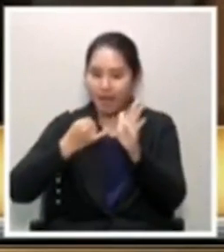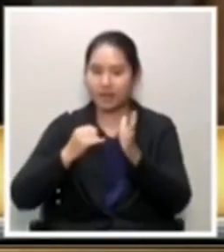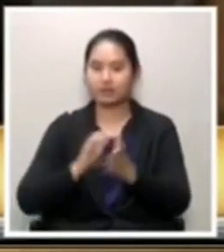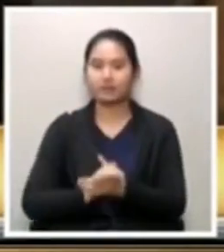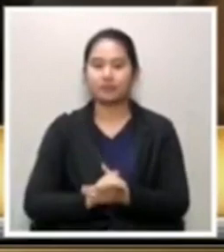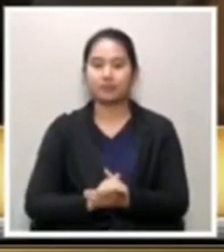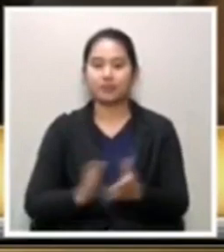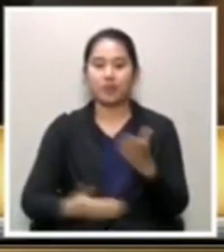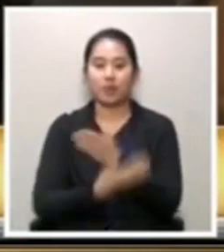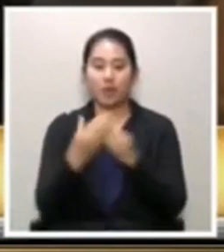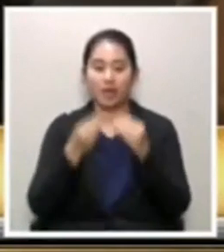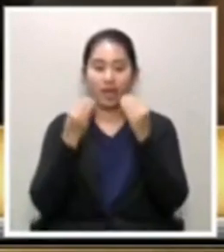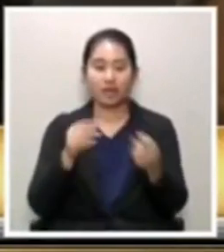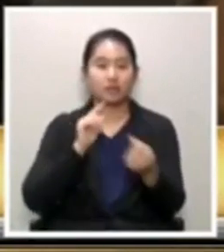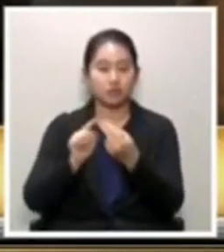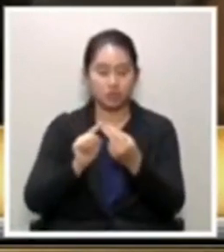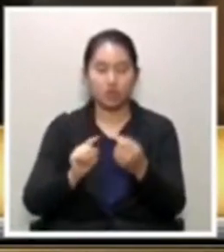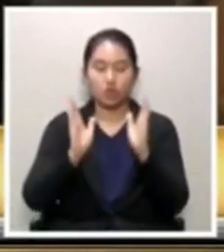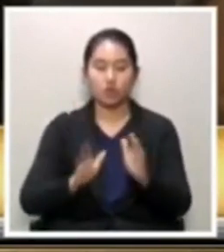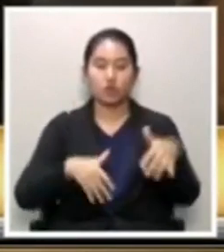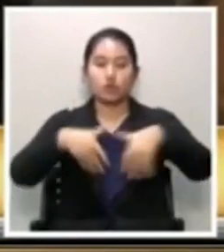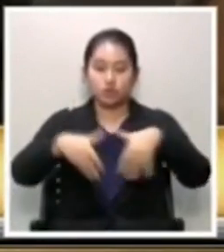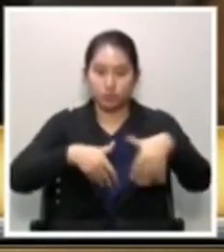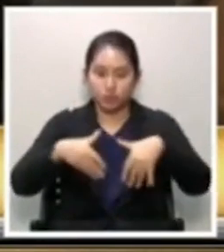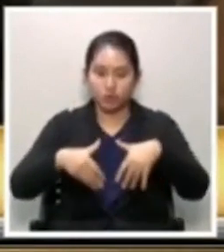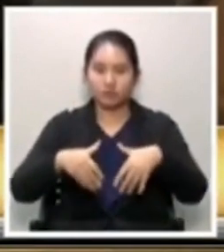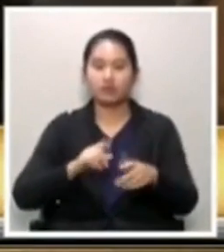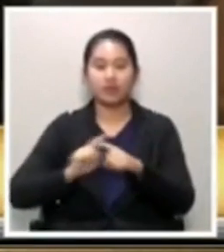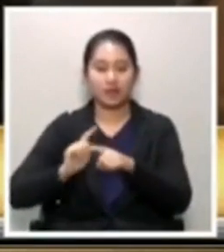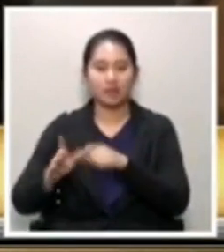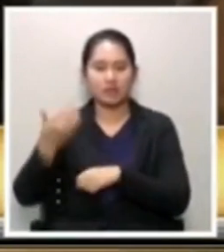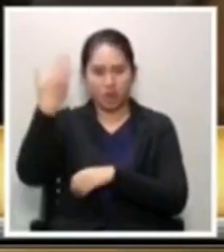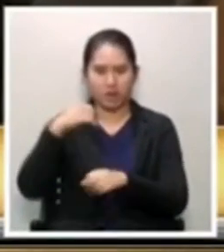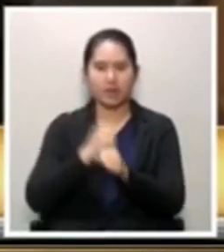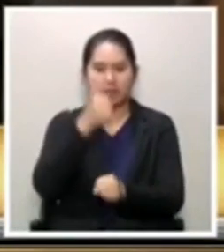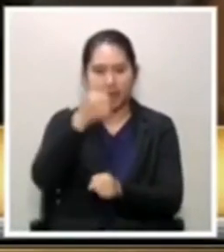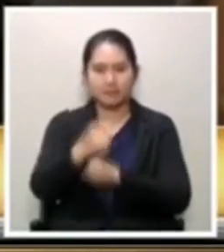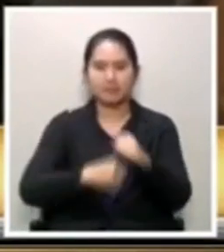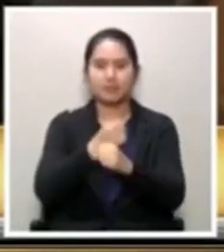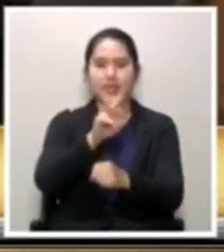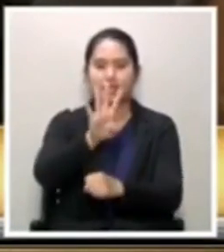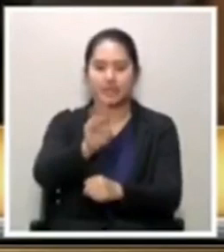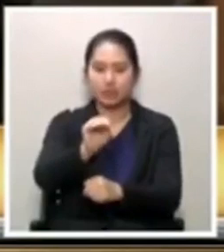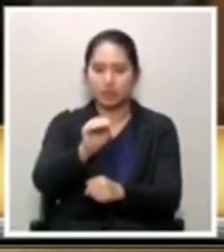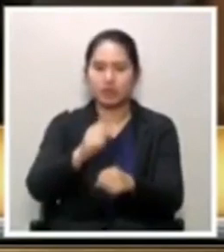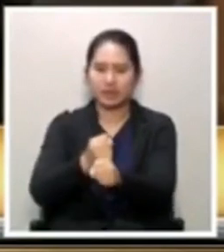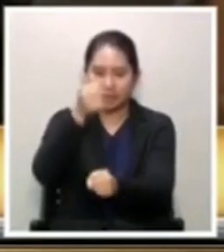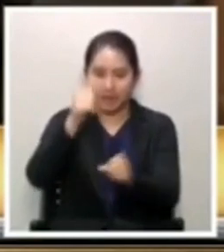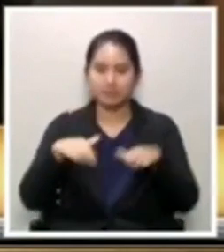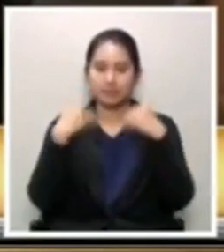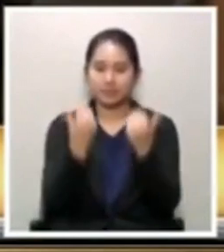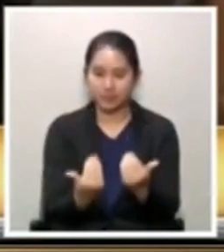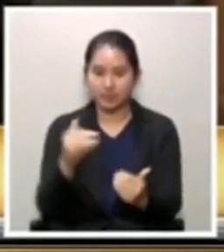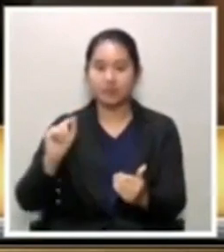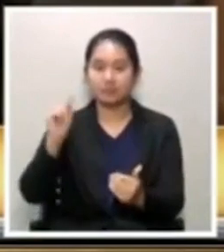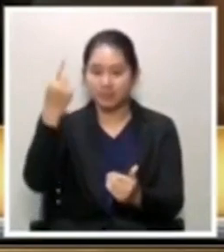ภาร่างรัฐธรรมนูญที่มาจากการเลือกตั้งของประชาชนพวกเราเคยทําได้แล้วตอนปี40ครับครั้งนี้ต้องทําให้ได้อีกครั้งหนึ่งครับ